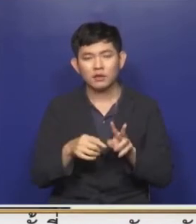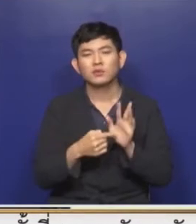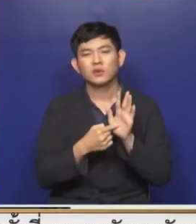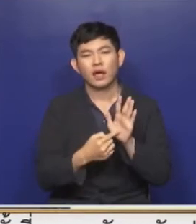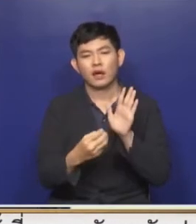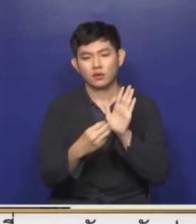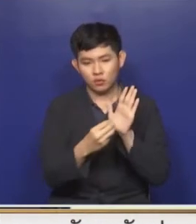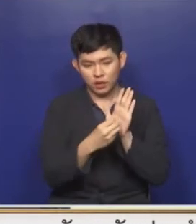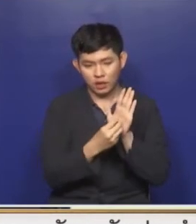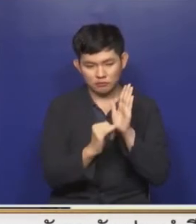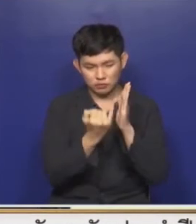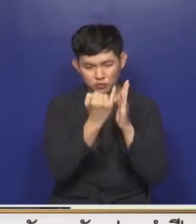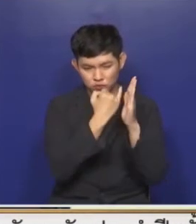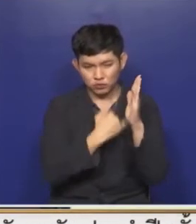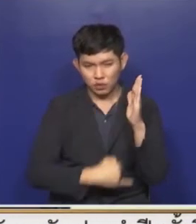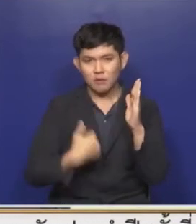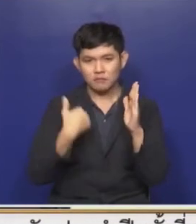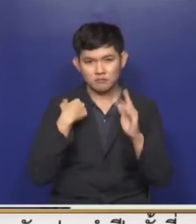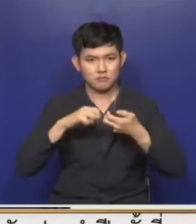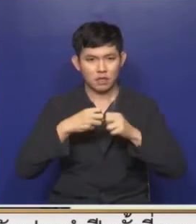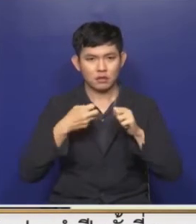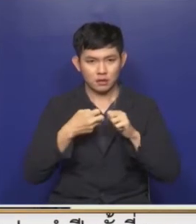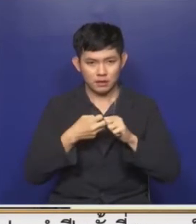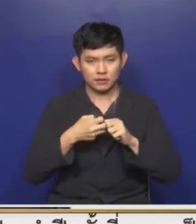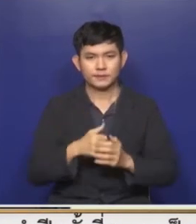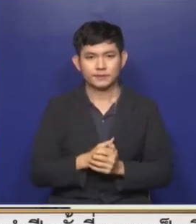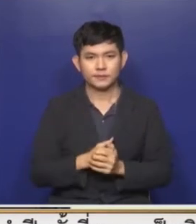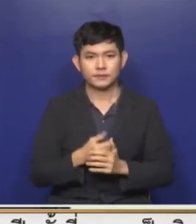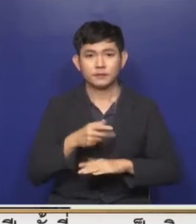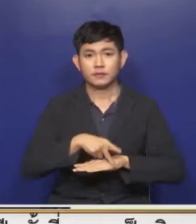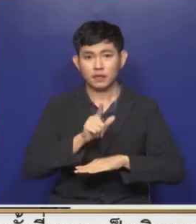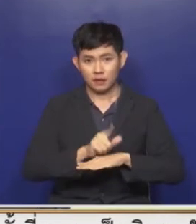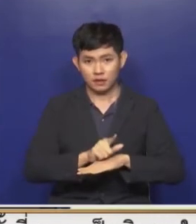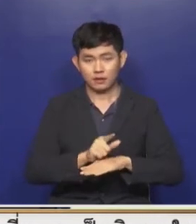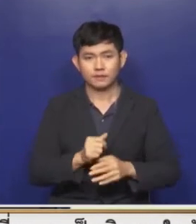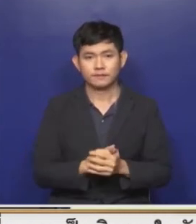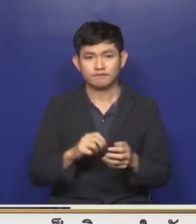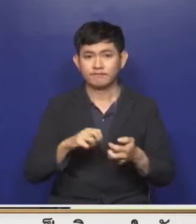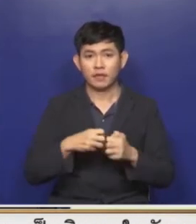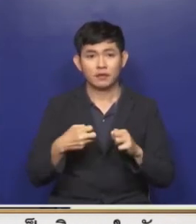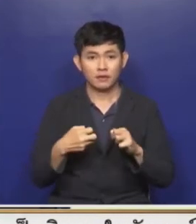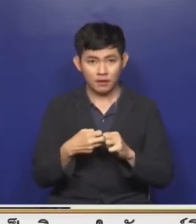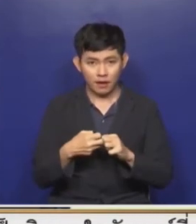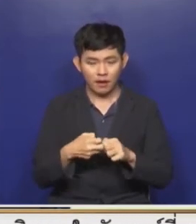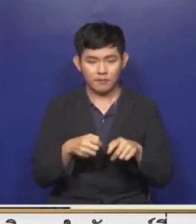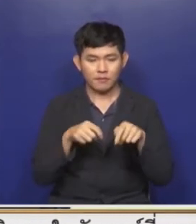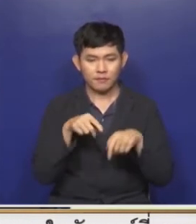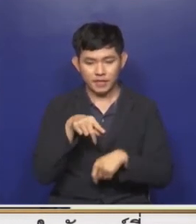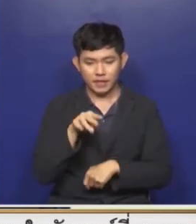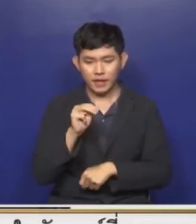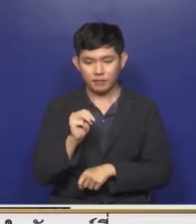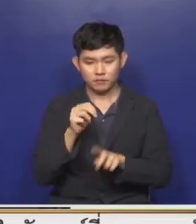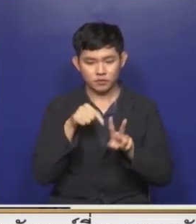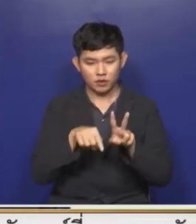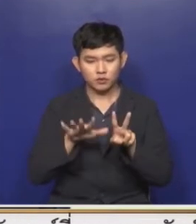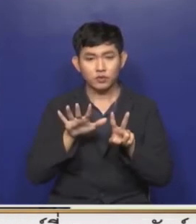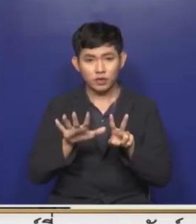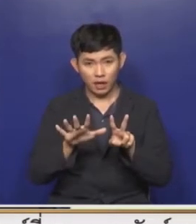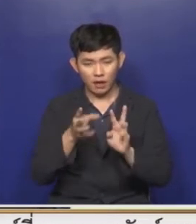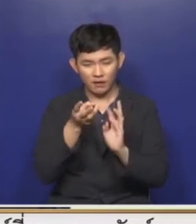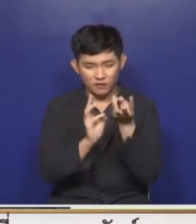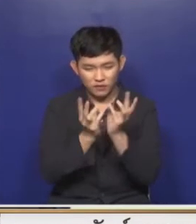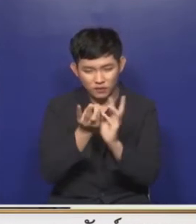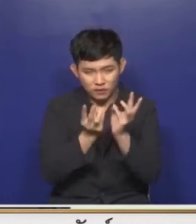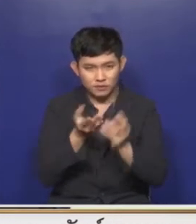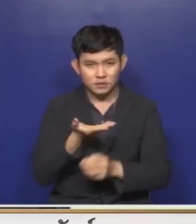หมานครและในตางจหวัหลายจัหัดสำหรบปัหา PM 2.5 นั้ผมเชอว่าพวกเรา